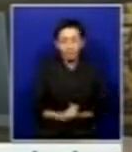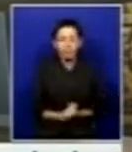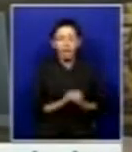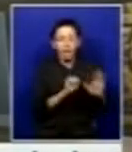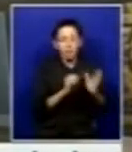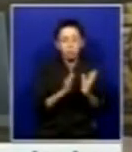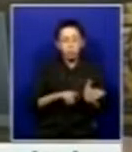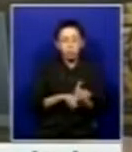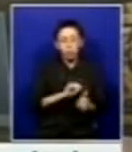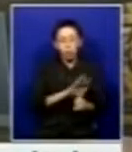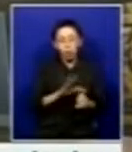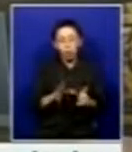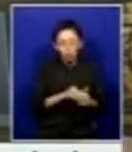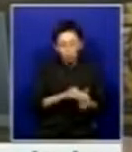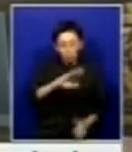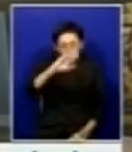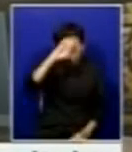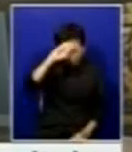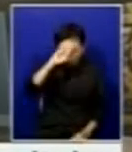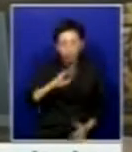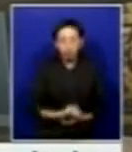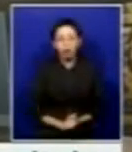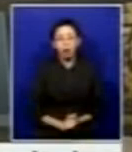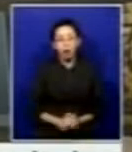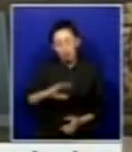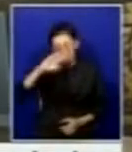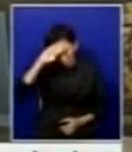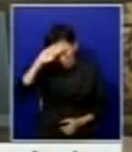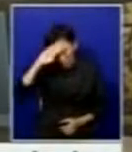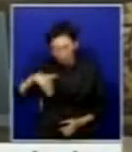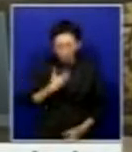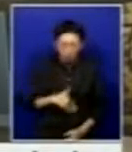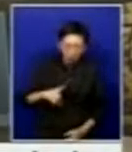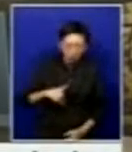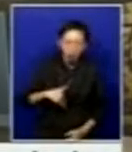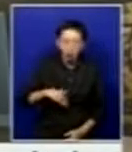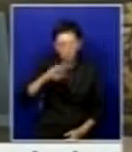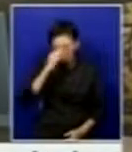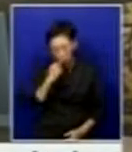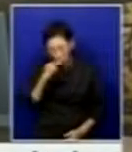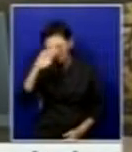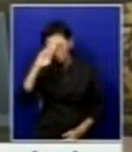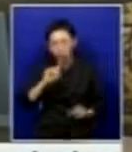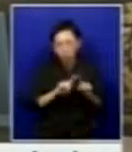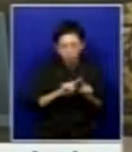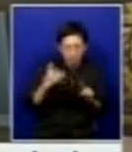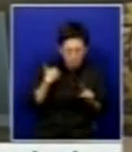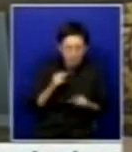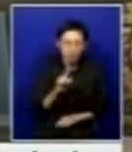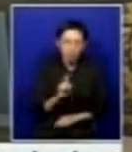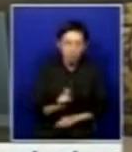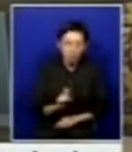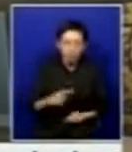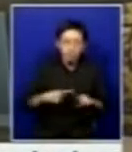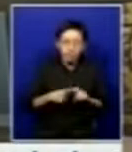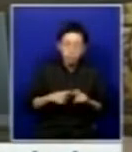ยทั้งมีอาการและไม่มีอาการผู้ที่เสียชีวิตครับย